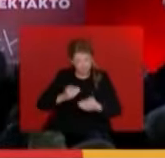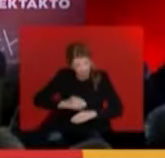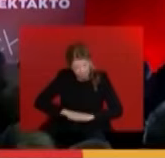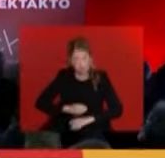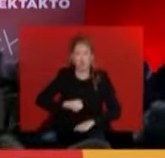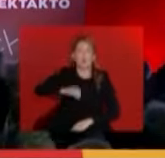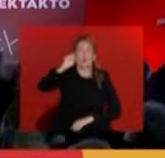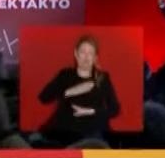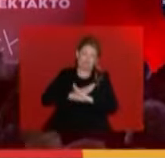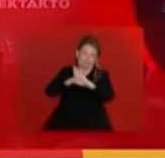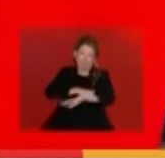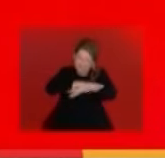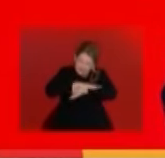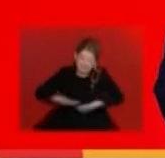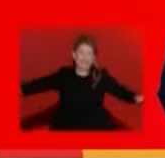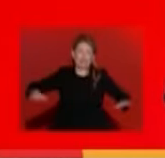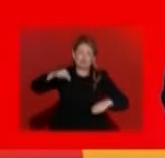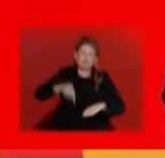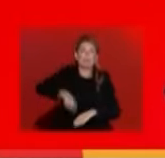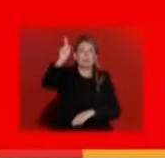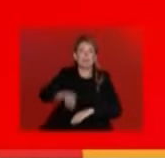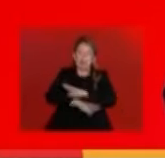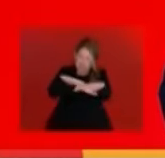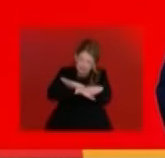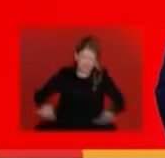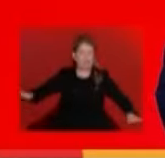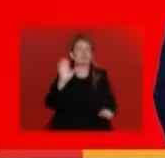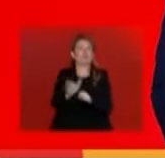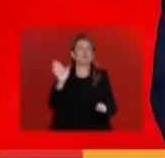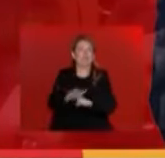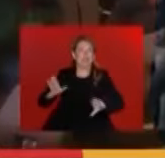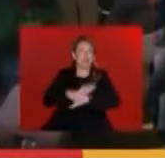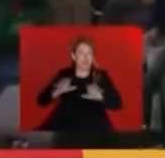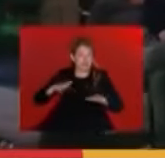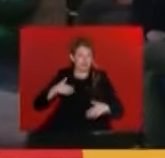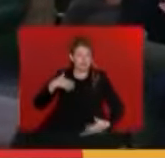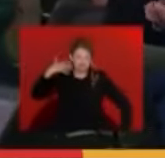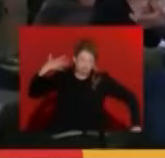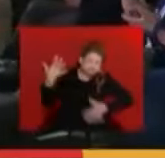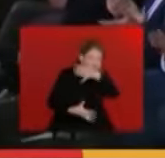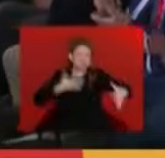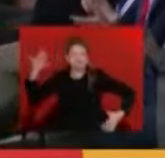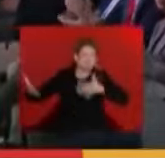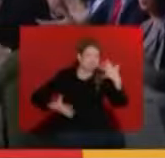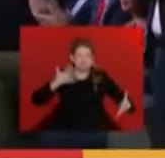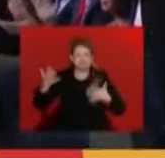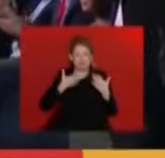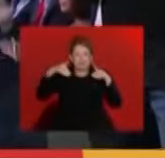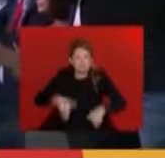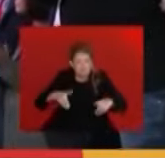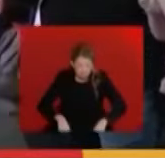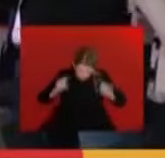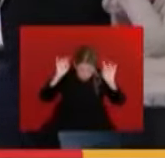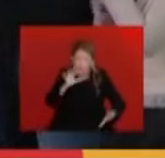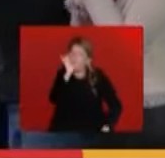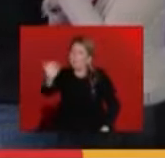θα λέγαμε δεν είχαν καμία τύχη, μπορούμε να πούμε από τώρα με βεβαιότητα ότι το βράδυ των επόμενων εκλογών